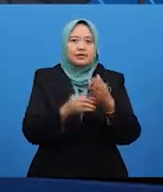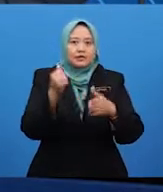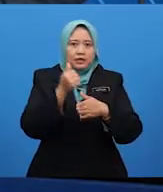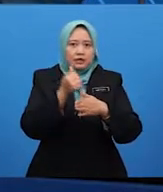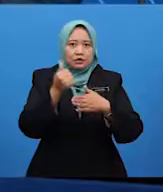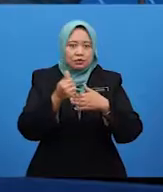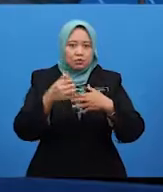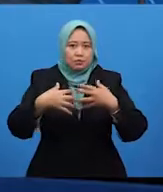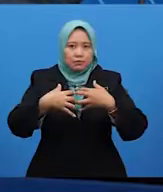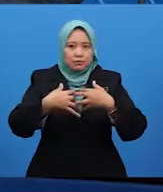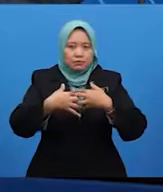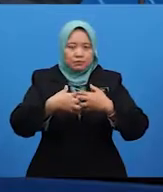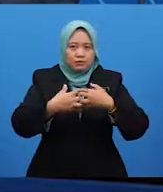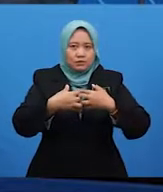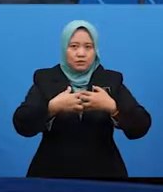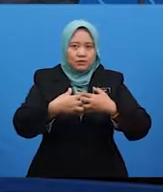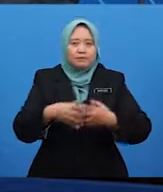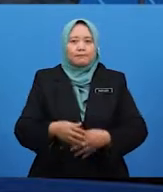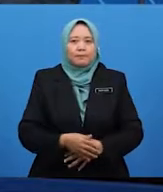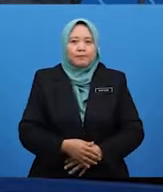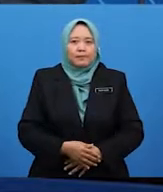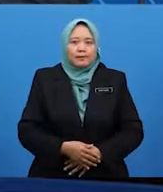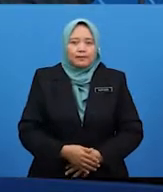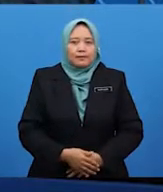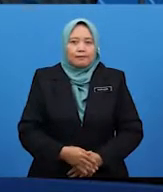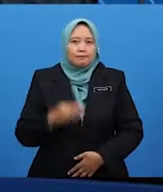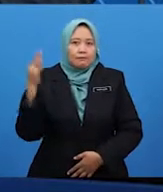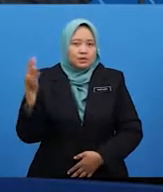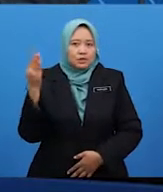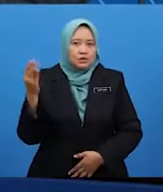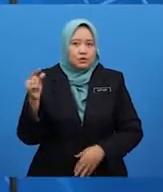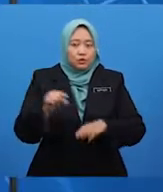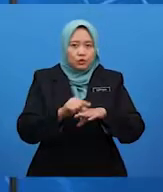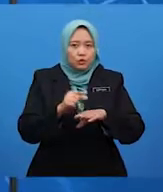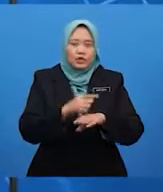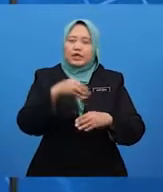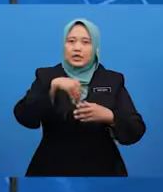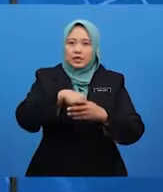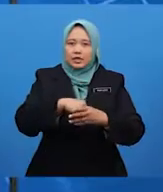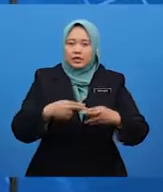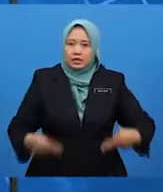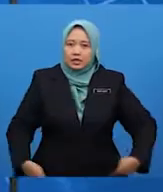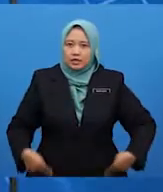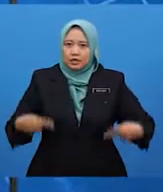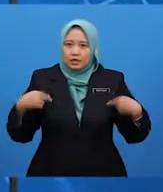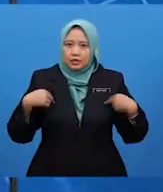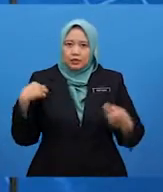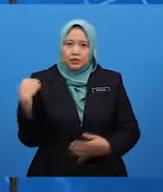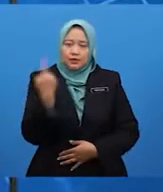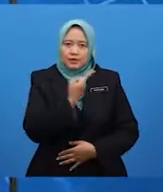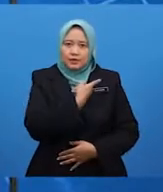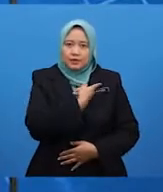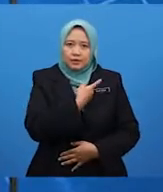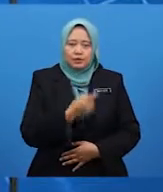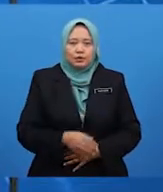Wan, RBT digunakan dalam kehidupan harian secara kita sedar ataupun tidak. Okey, sama ada kita guna di